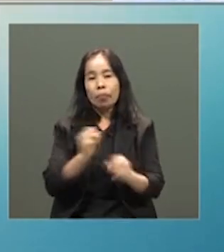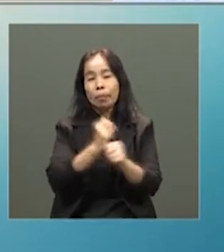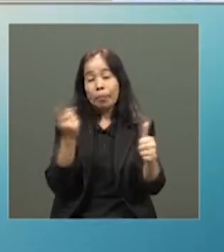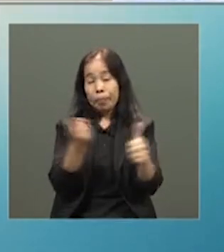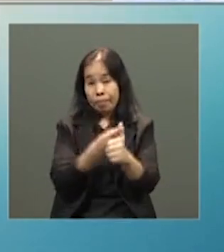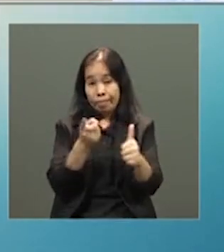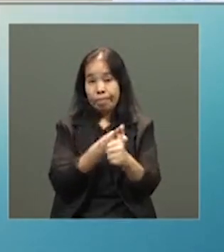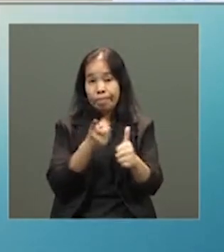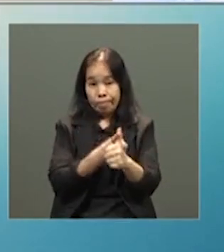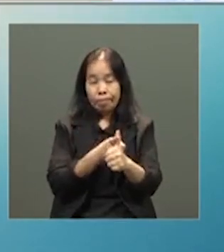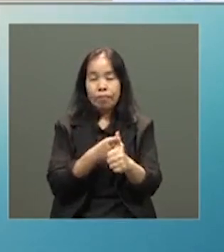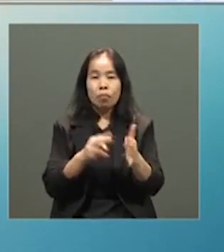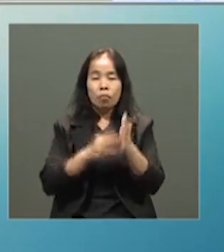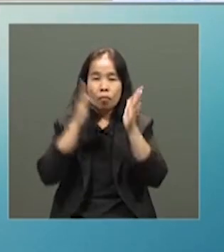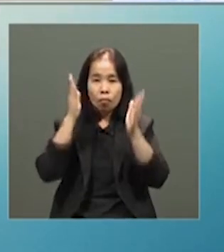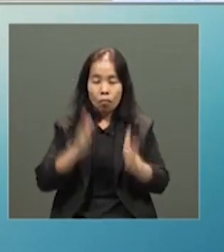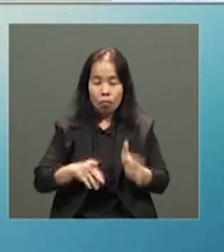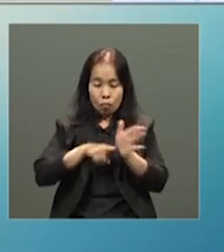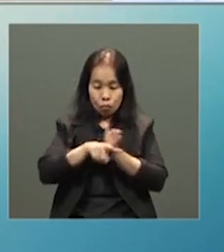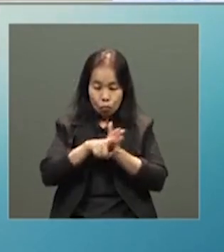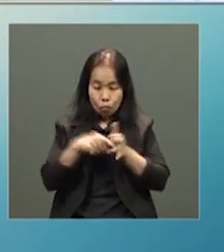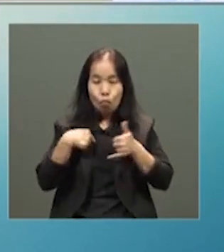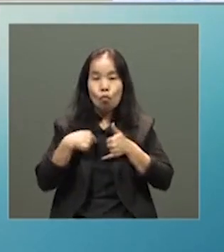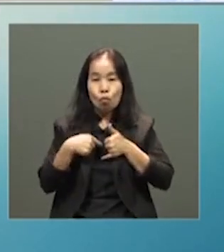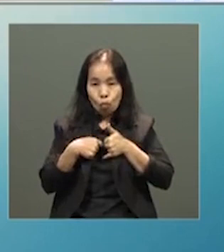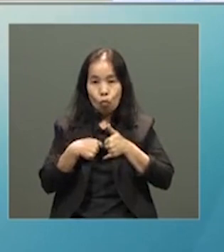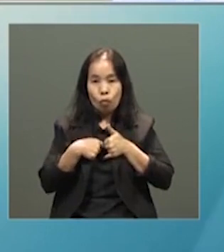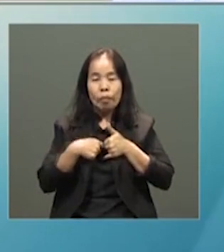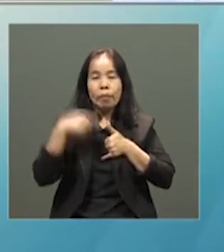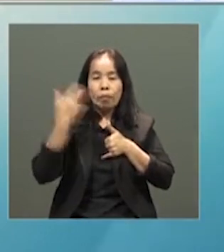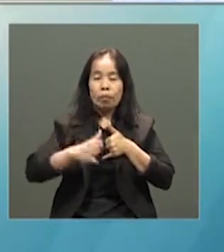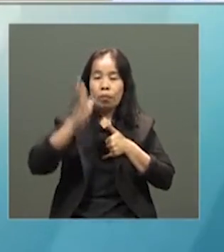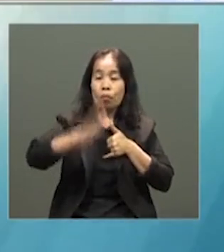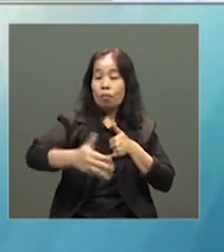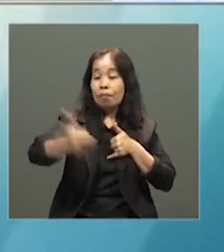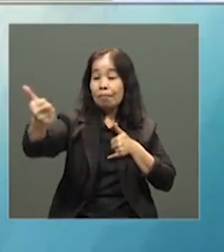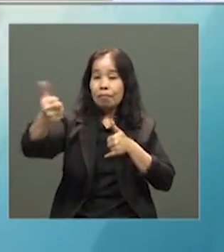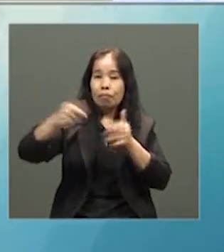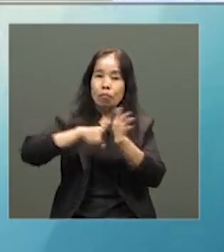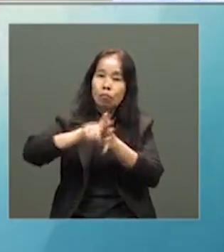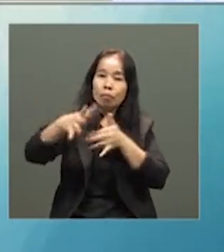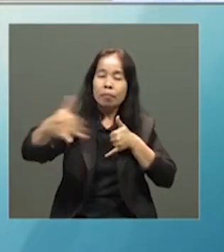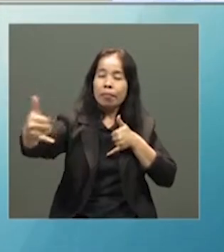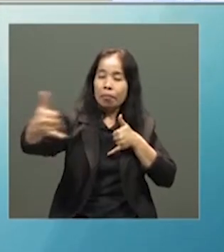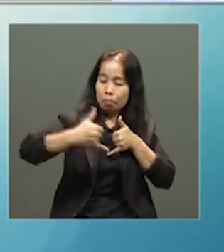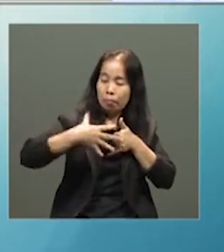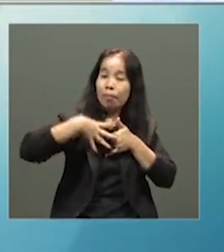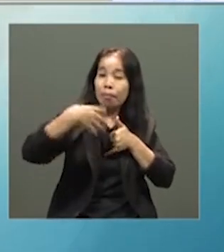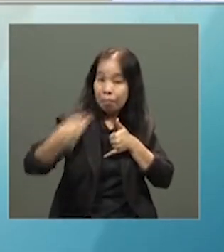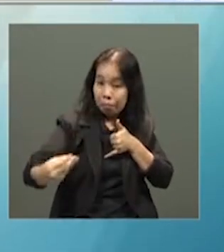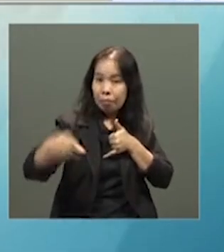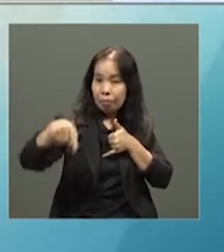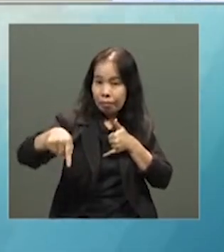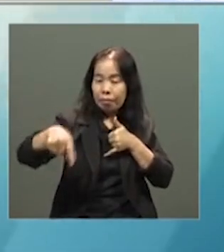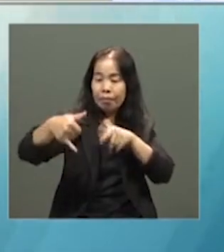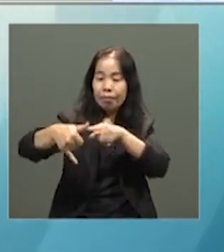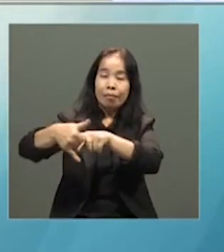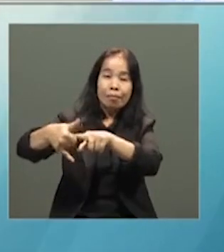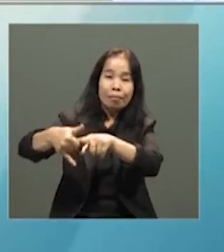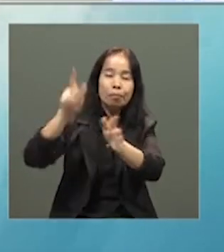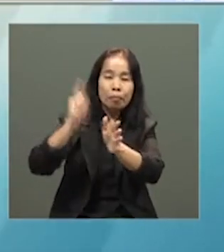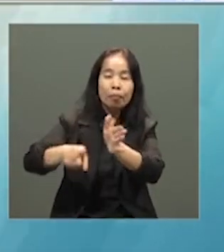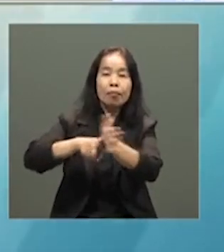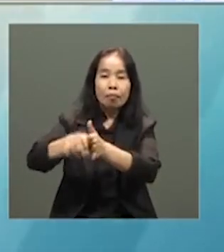สัมผัสผู้สัมผัสโรคนะครับนี่นะครับเรียกว่า contact tracing เนี่ยให้ครบถ้วนในกลุ่มผู้ที่สัมผัส